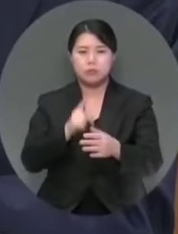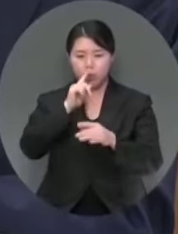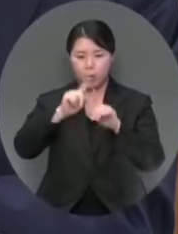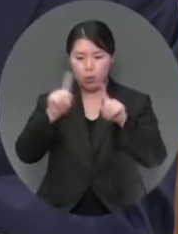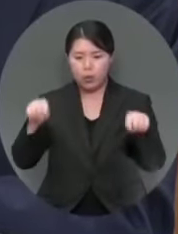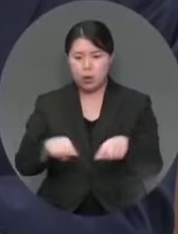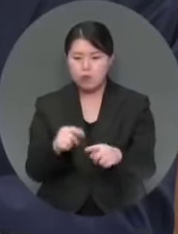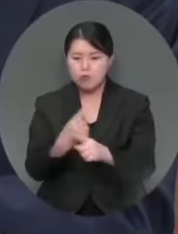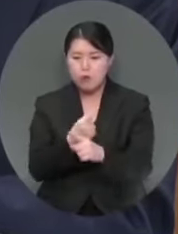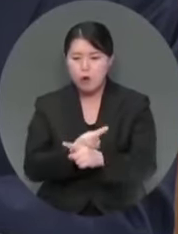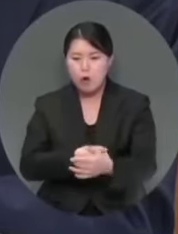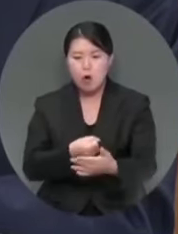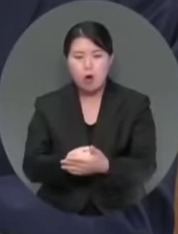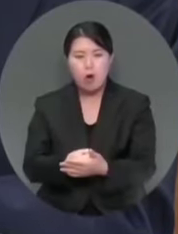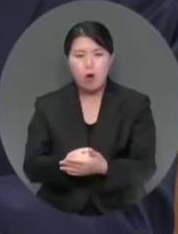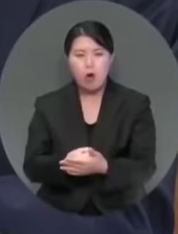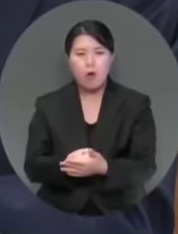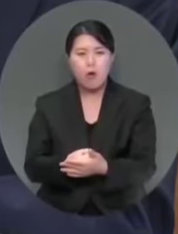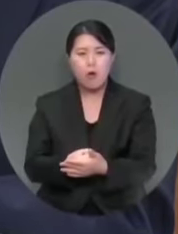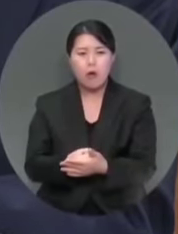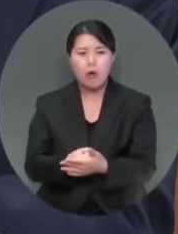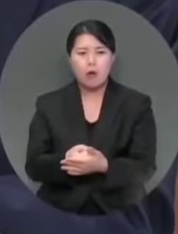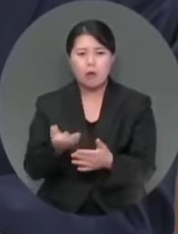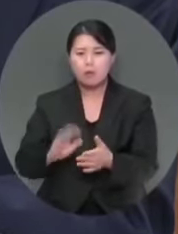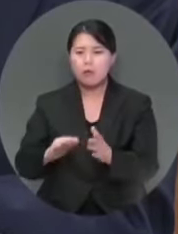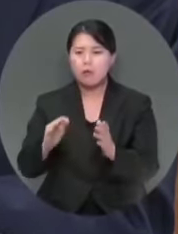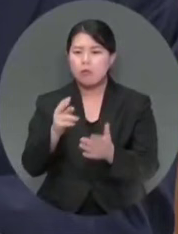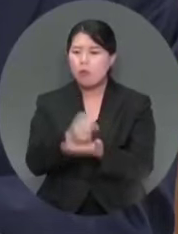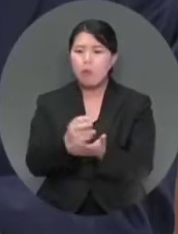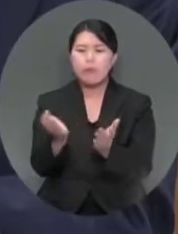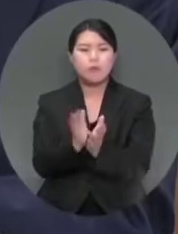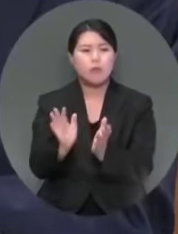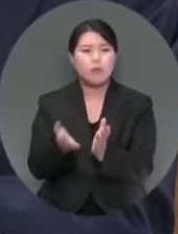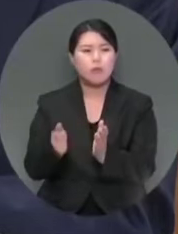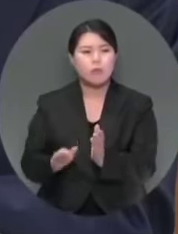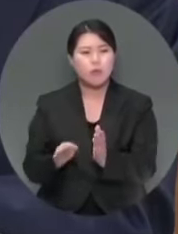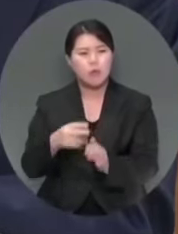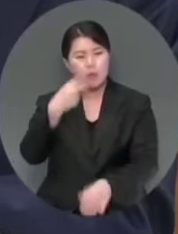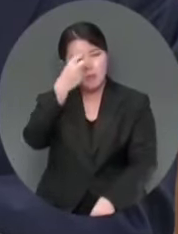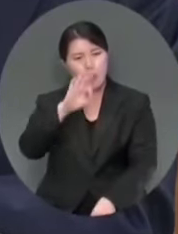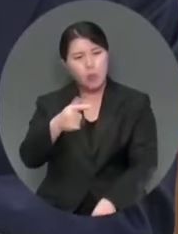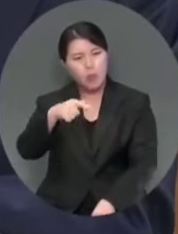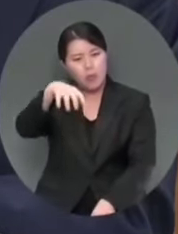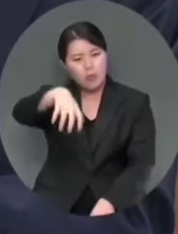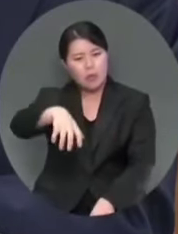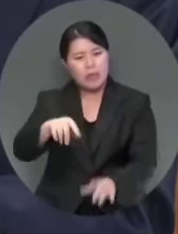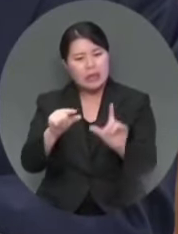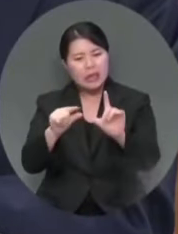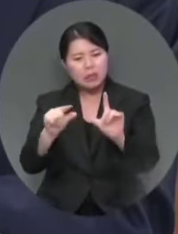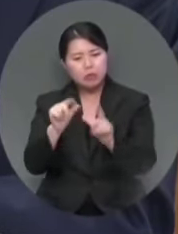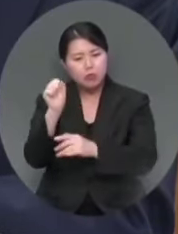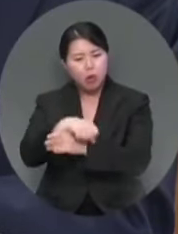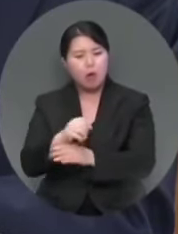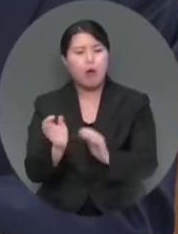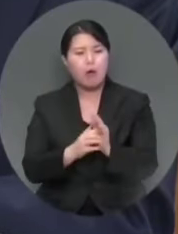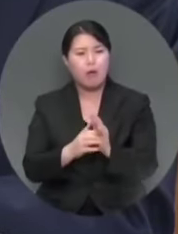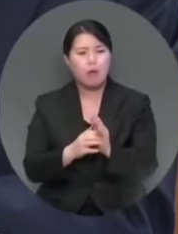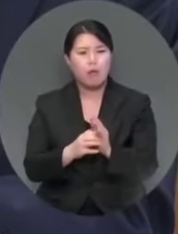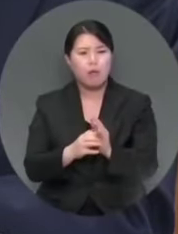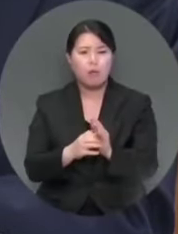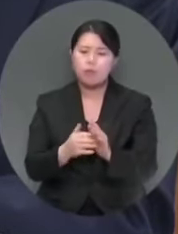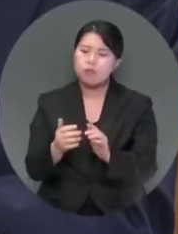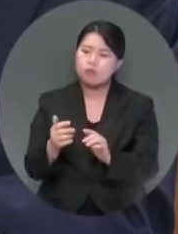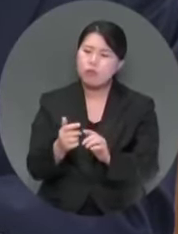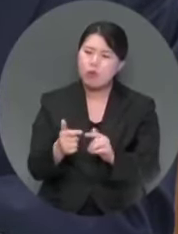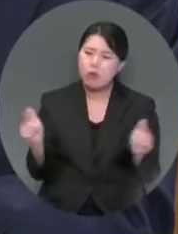했고 그것이 적절치 않은 상황인데 어쨌거나 감사원이 일부는 또 들어줬어요. 들어준 이유는 뭐 여러 가지